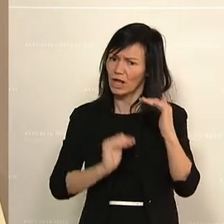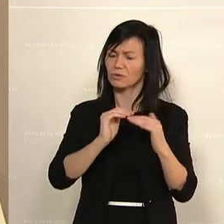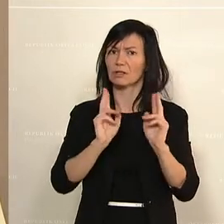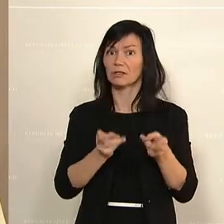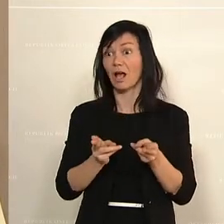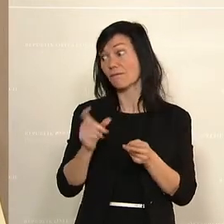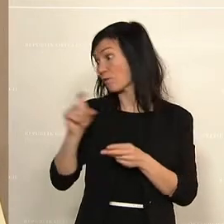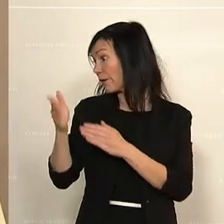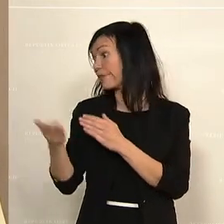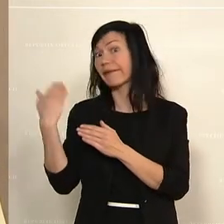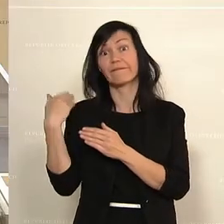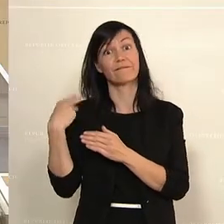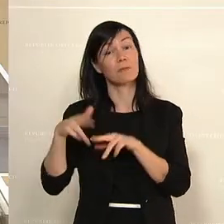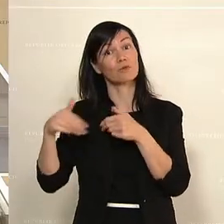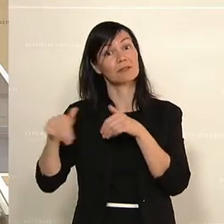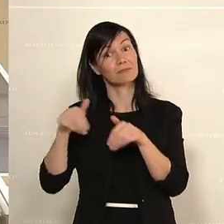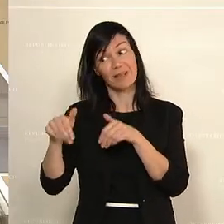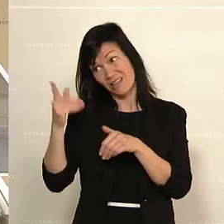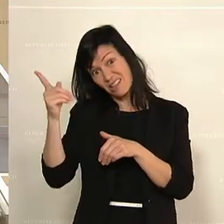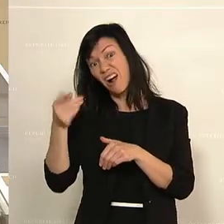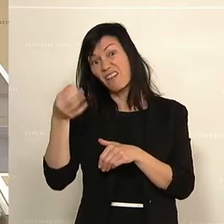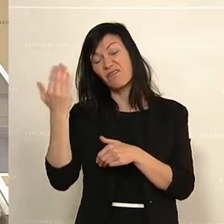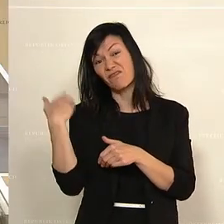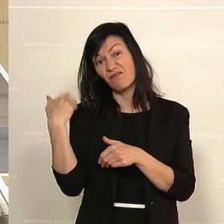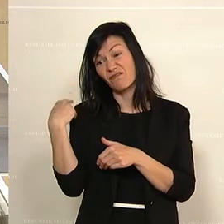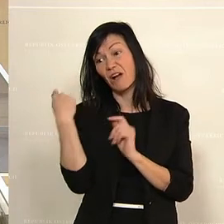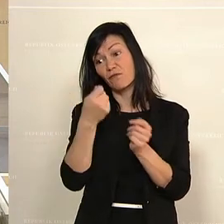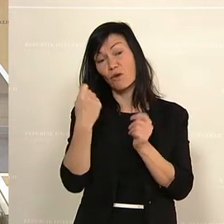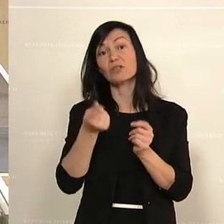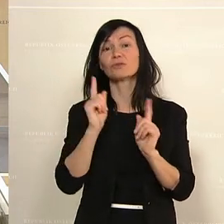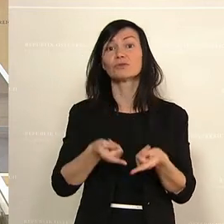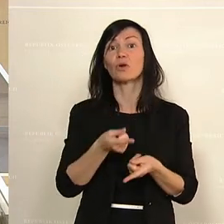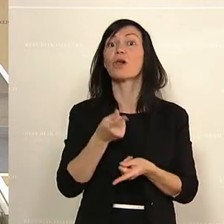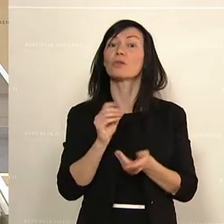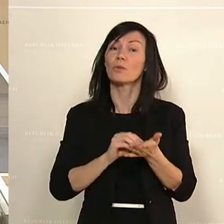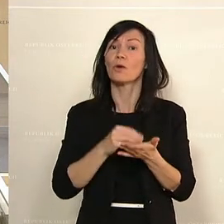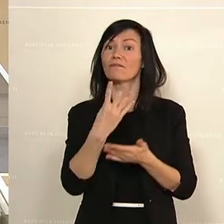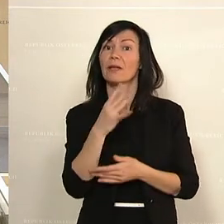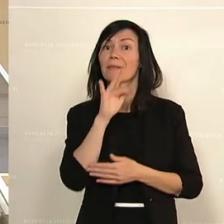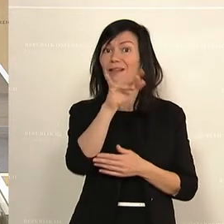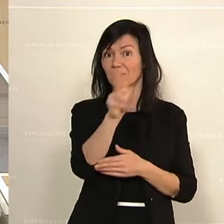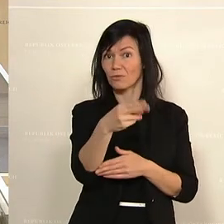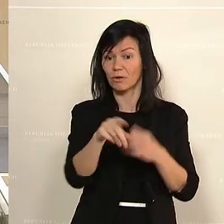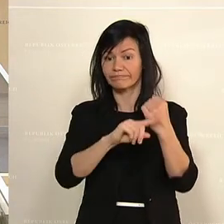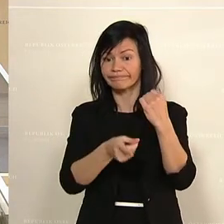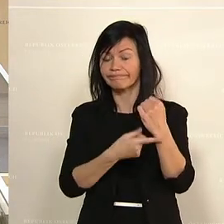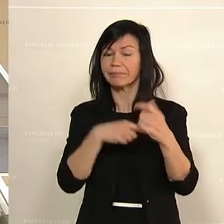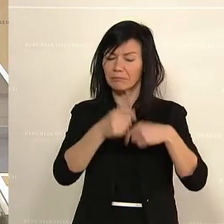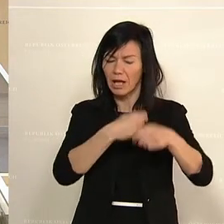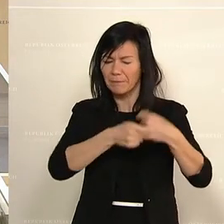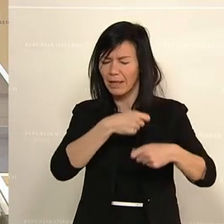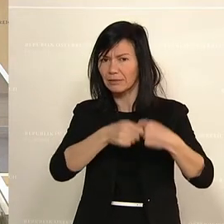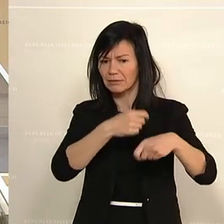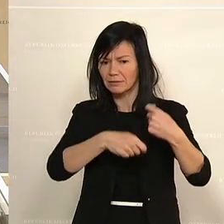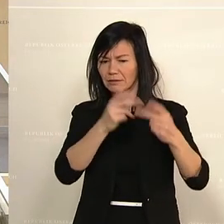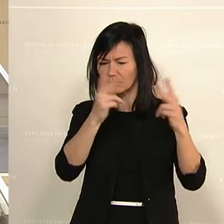wurde vorgeschlagen, dass wir ein weiteres Paket von 4 Milliarden hier in diesem Parlament in den nächsten Wochen ausarbeiten. Der Kollege Kopf hat bereits gesagt, dass